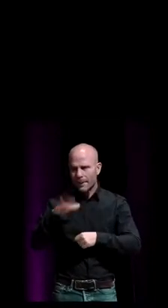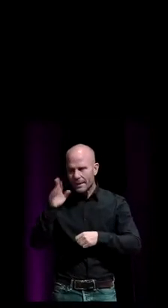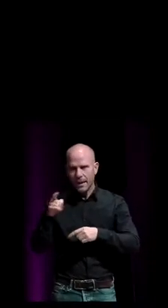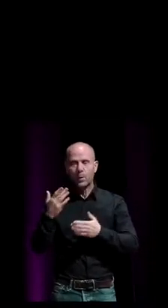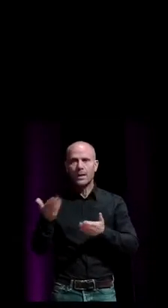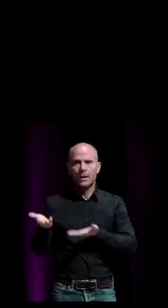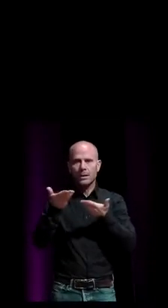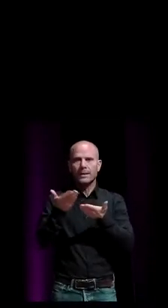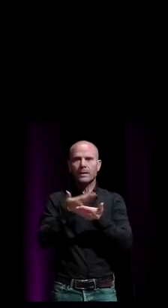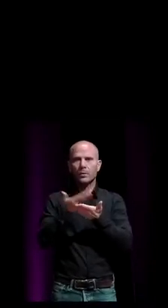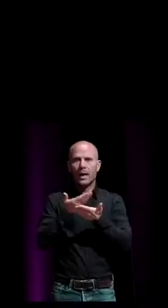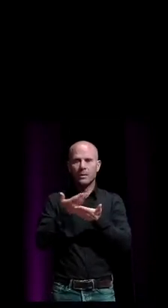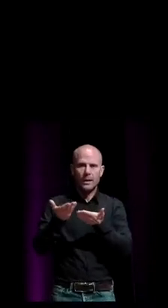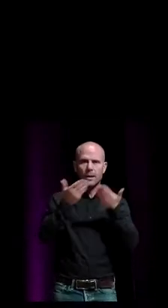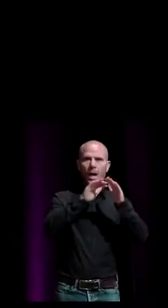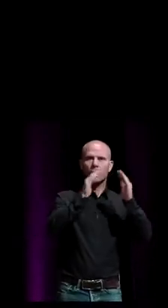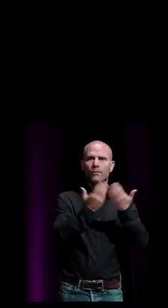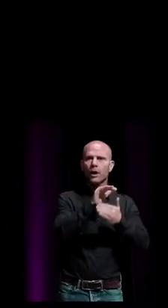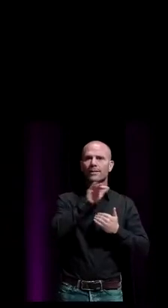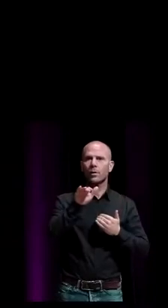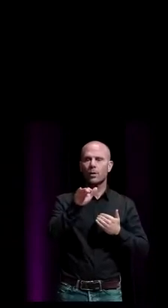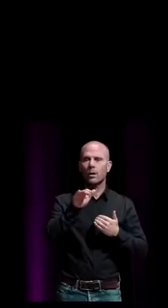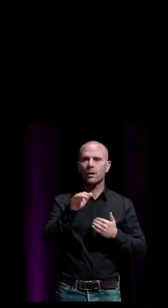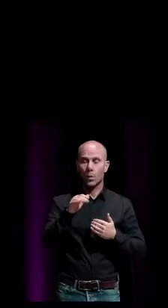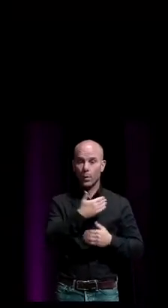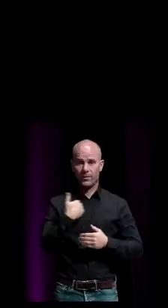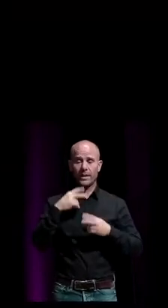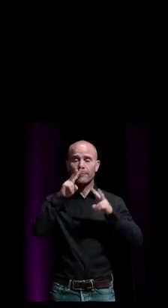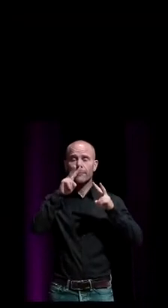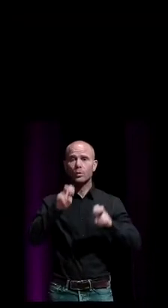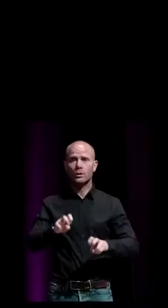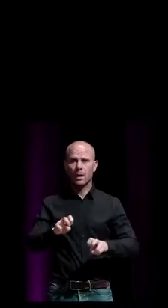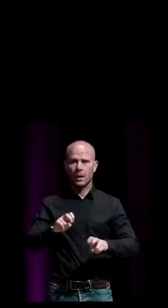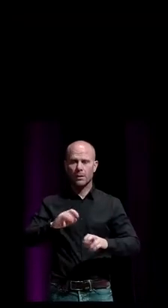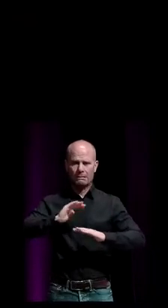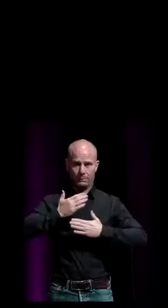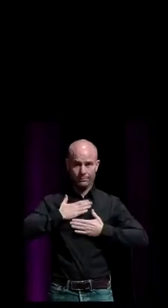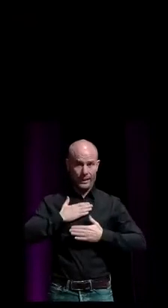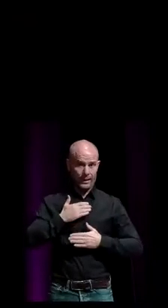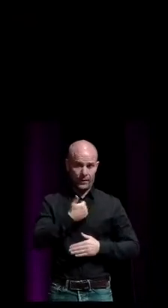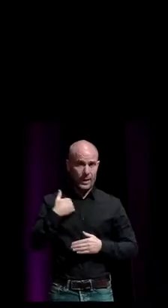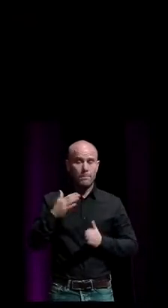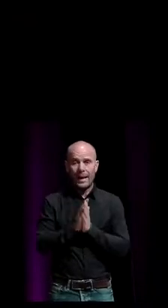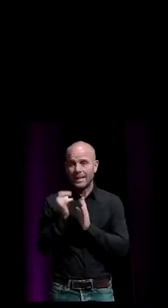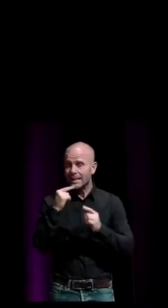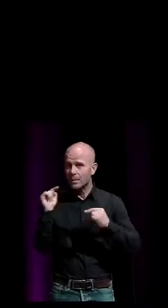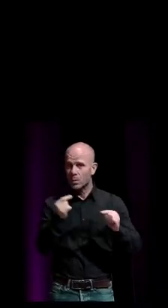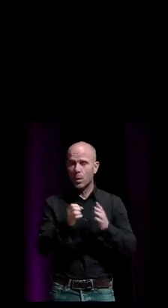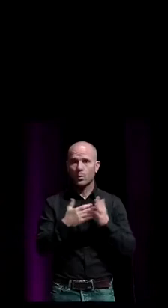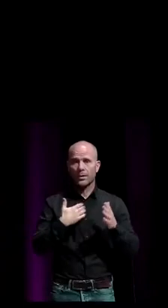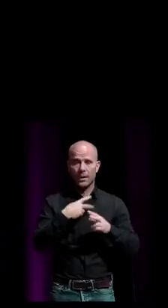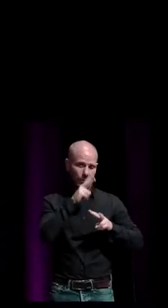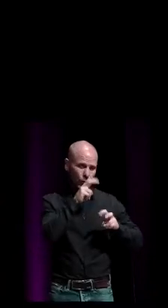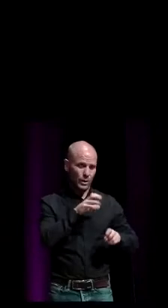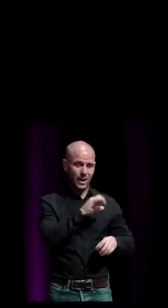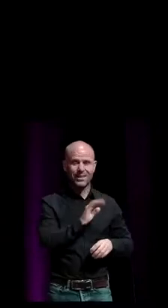nationell nivå och sen på global nivå. Ja, men det tror jag. Och då är vi forskare väldigt gärna med de diskussionerna. För jag tror också att vi har inte forskat fram allt.